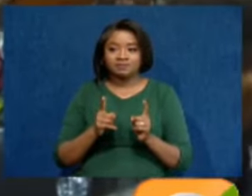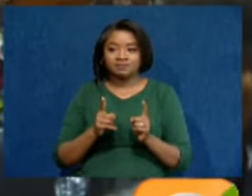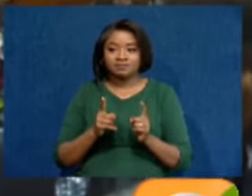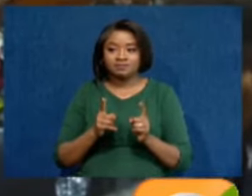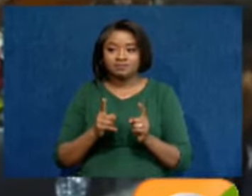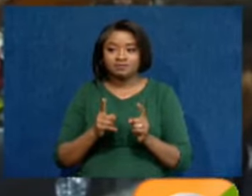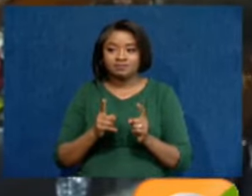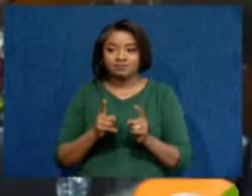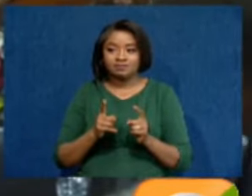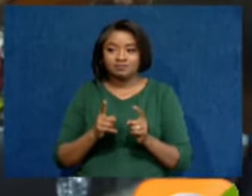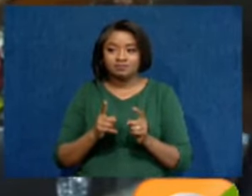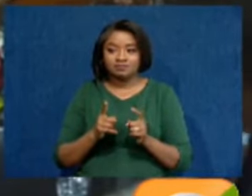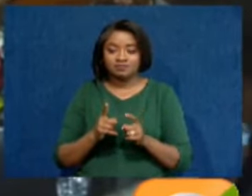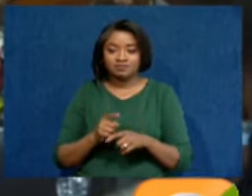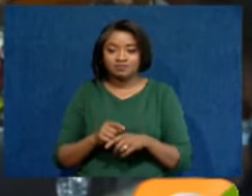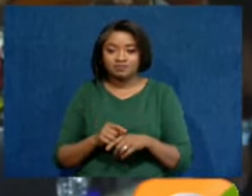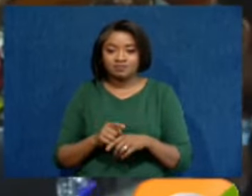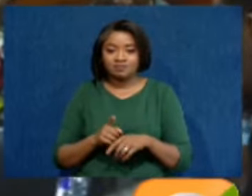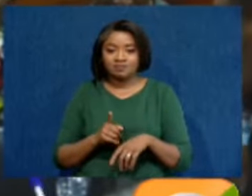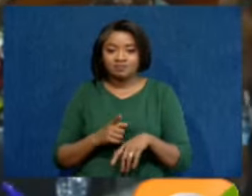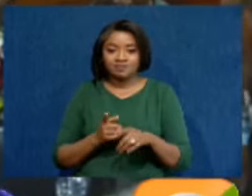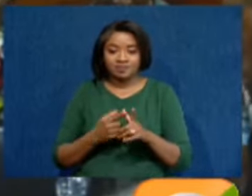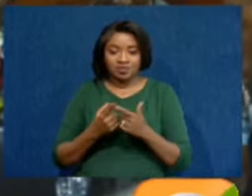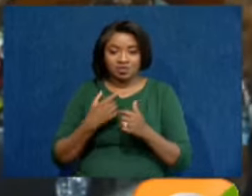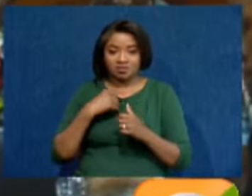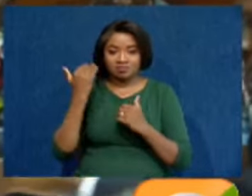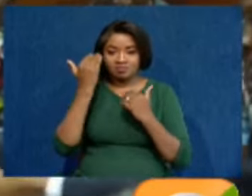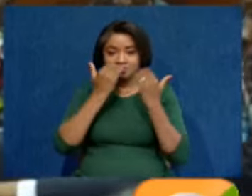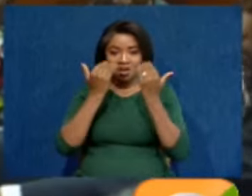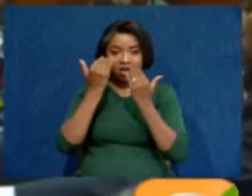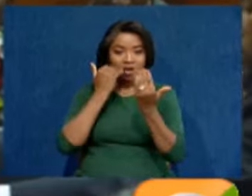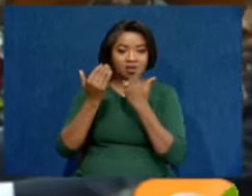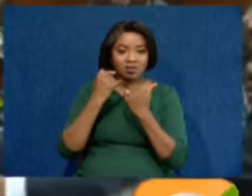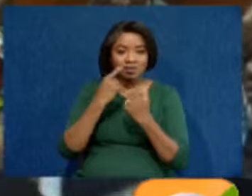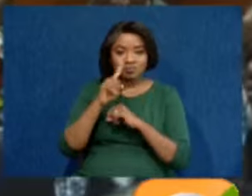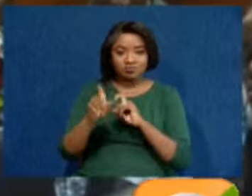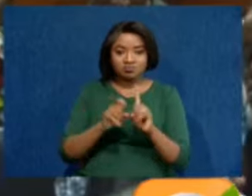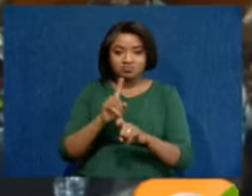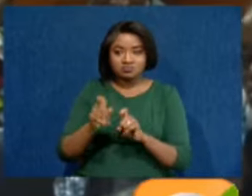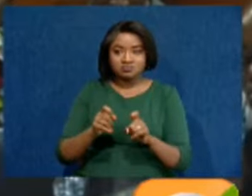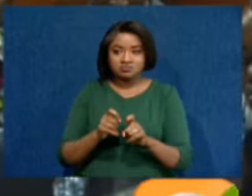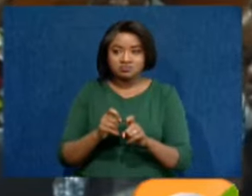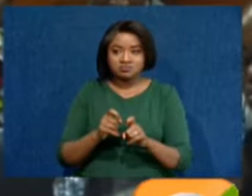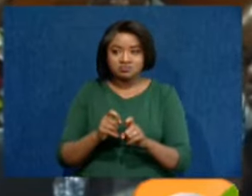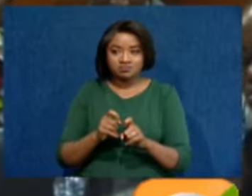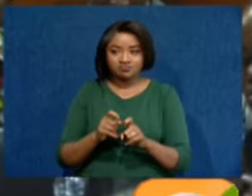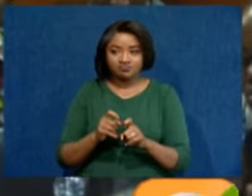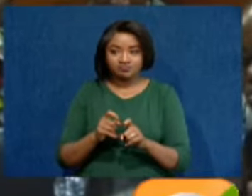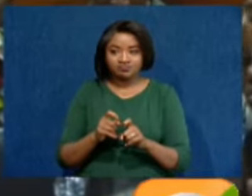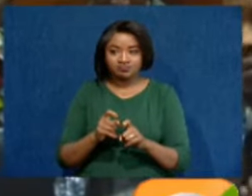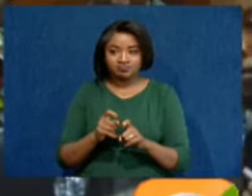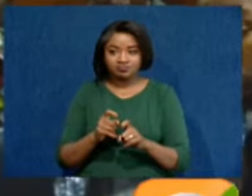kuzima ni bila ni mchukua na wote ni mzee sana asante ndio ndio kwa mwanadamu.